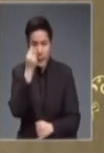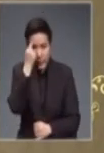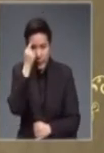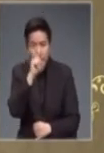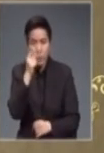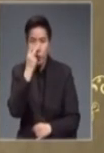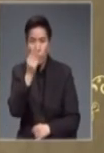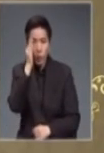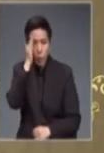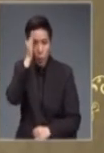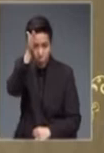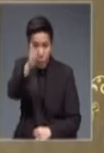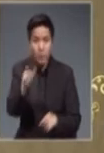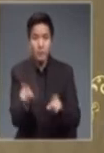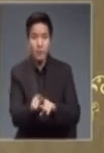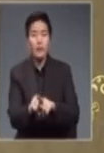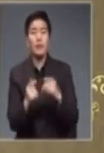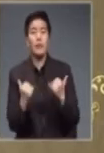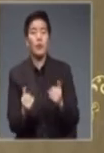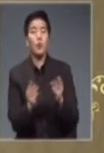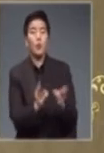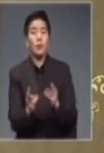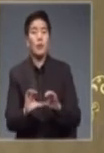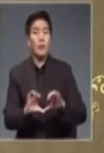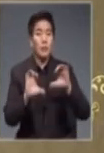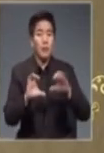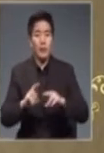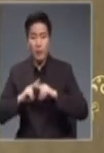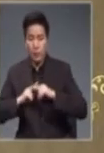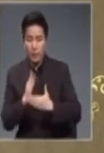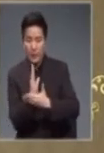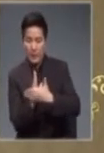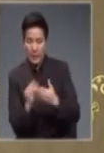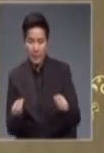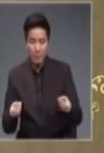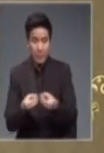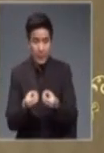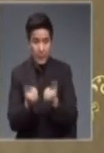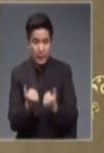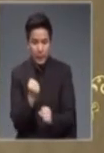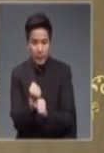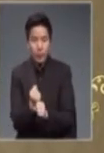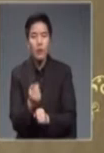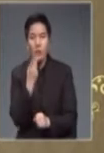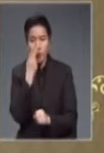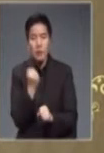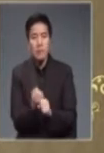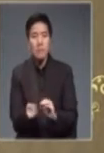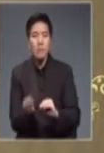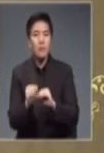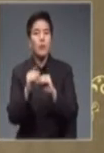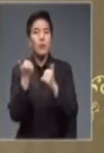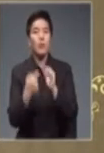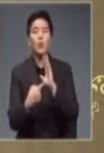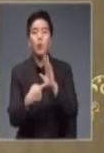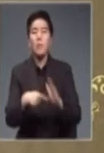ไปอย่างต่อเนื่องเหมือนที่ผมพูดตั้งแต่22 พฤษภาคม 2557นะครับอย่างไรก็ตามก็อาจจะมีคนที่ไม่เห็นชอบไม่เห็นด้วย